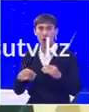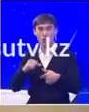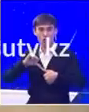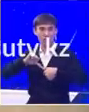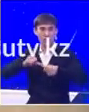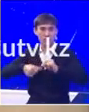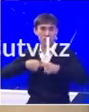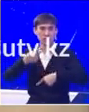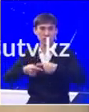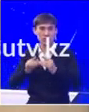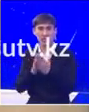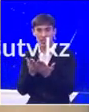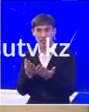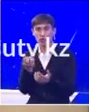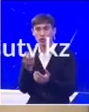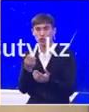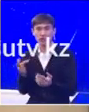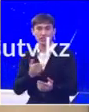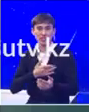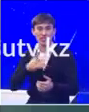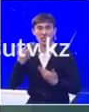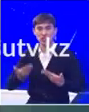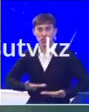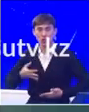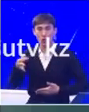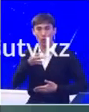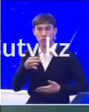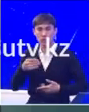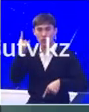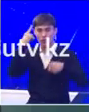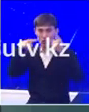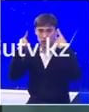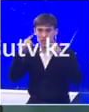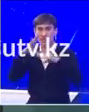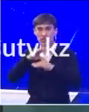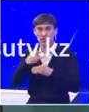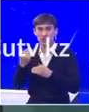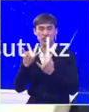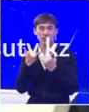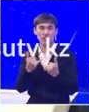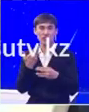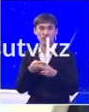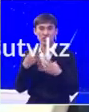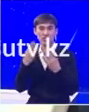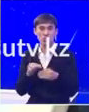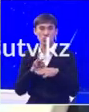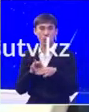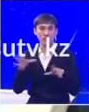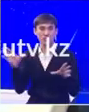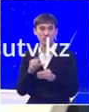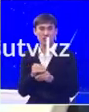не только на страницах книг, но и в сердцах жителей области. Творческие вечера в их честь в эти дни проходят